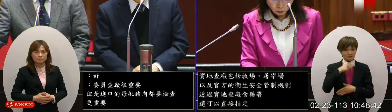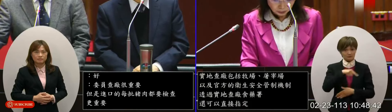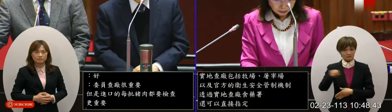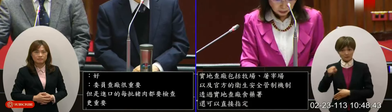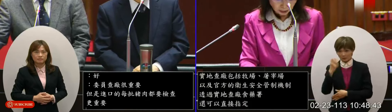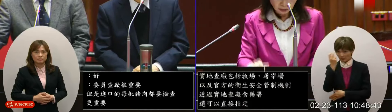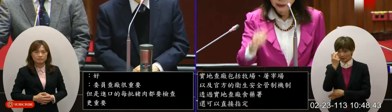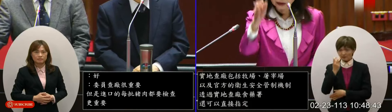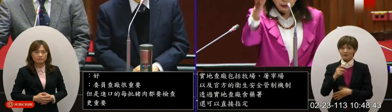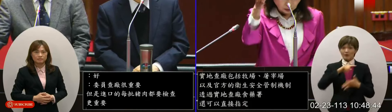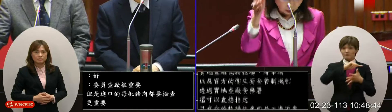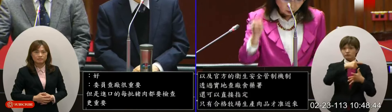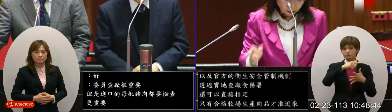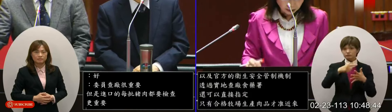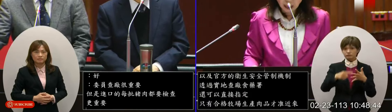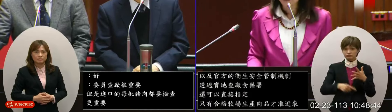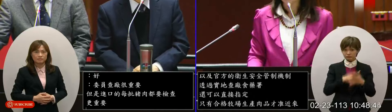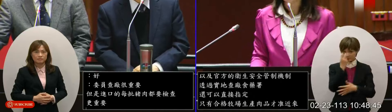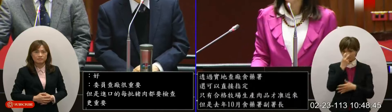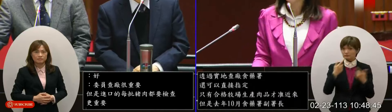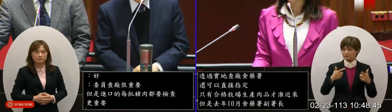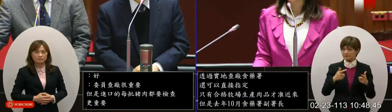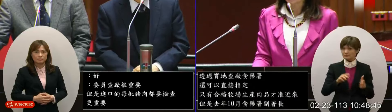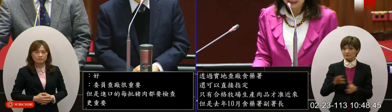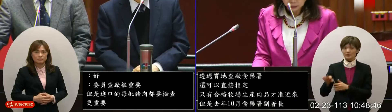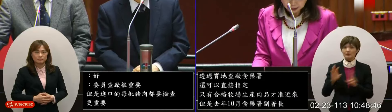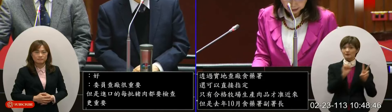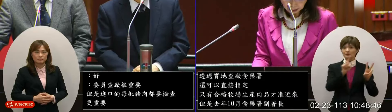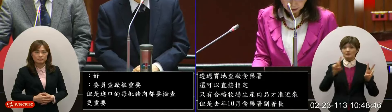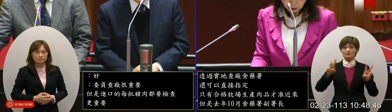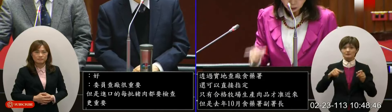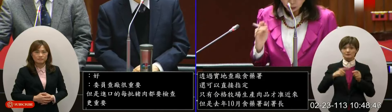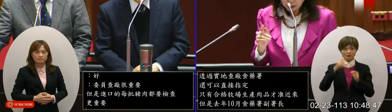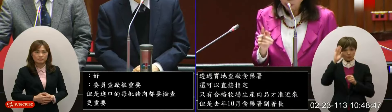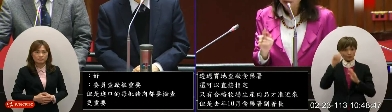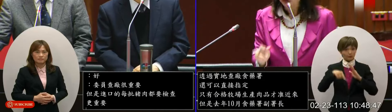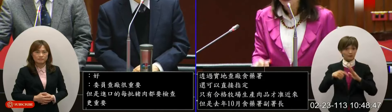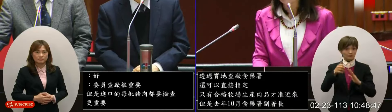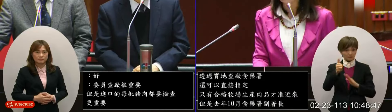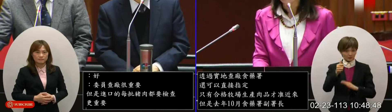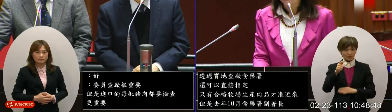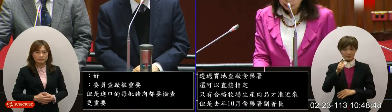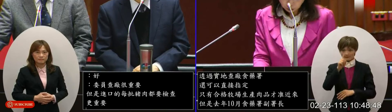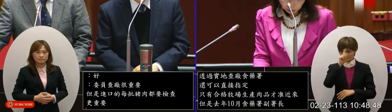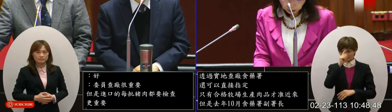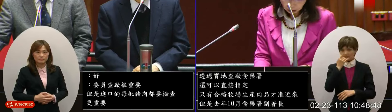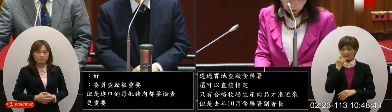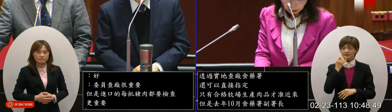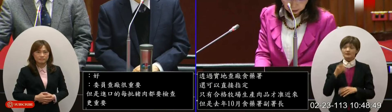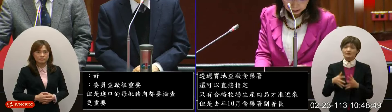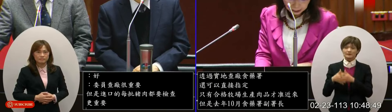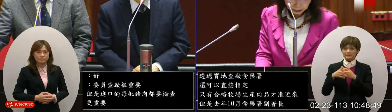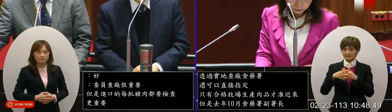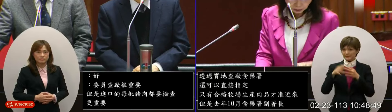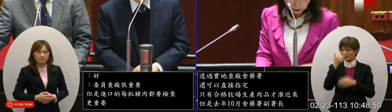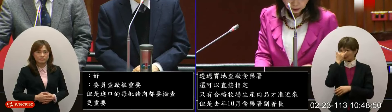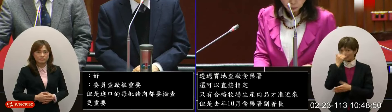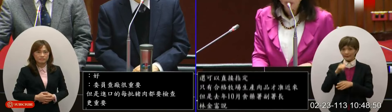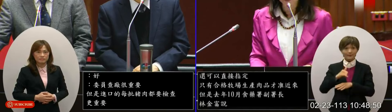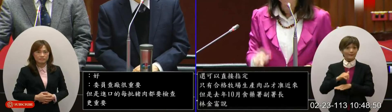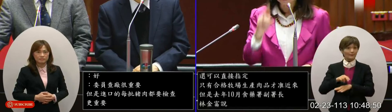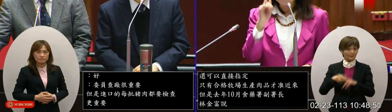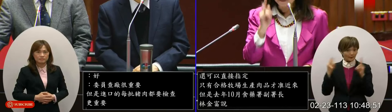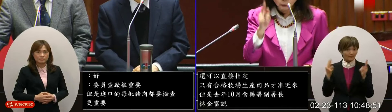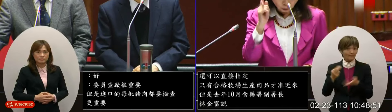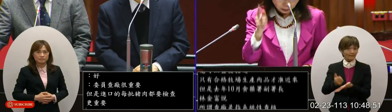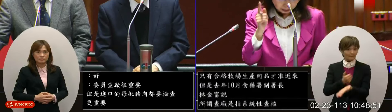是主厂查核，请稍后。好，2021年，朱正章院长。为了推动开放美猪进口，也在立法院